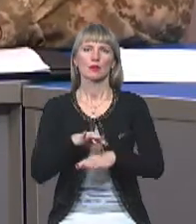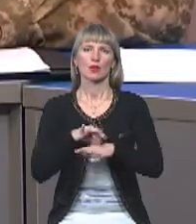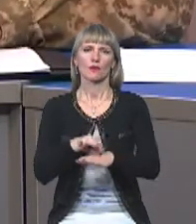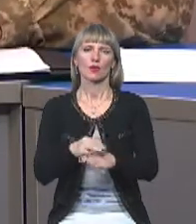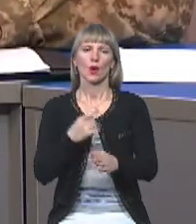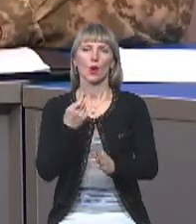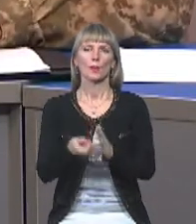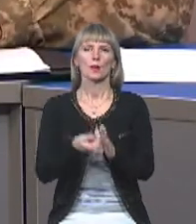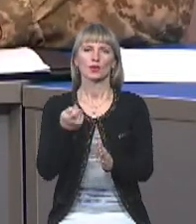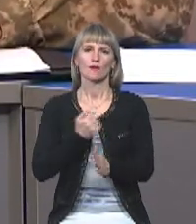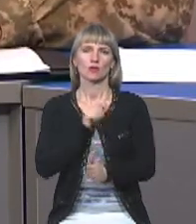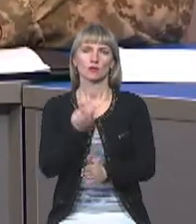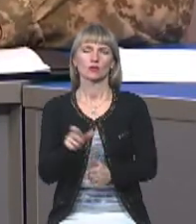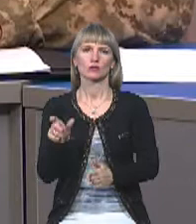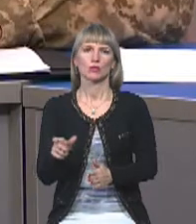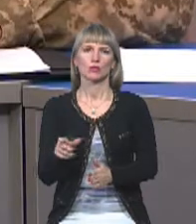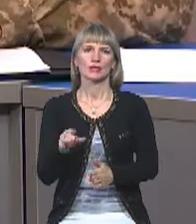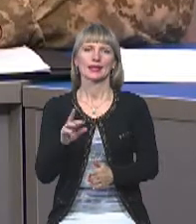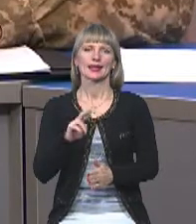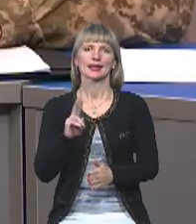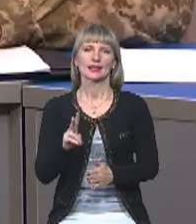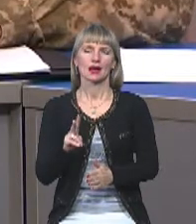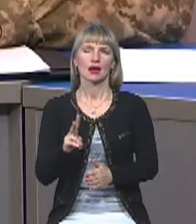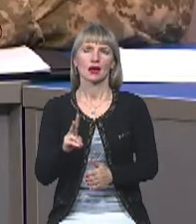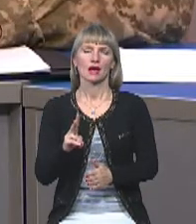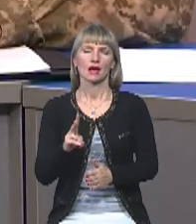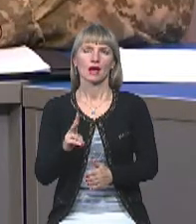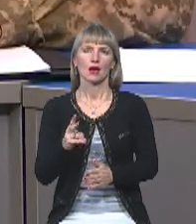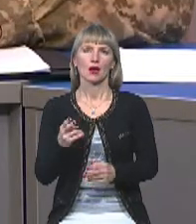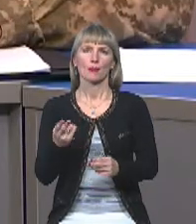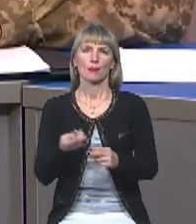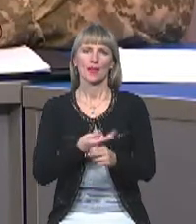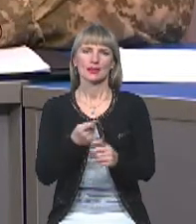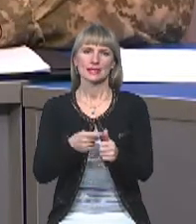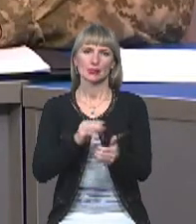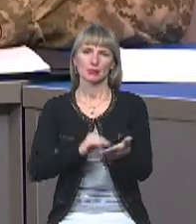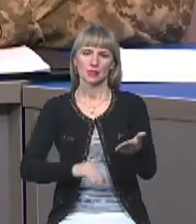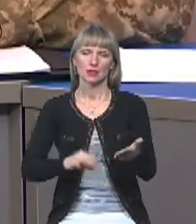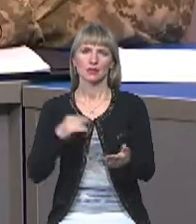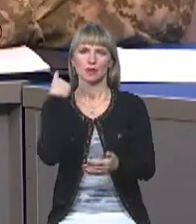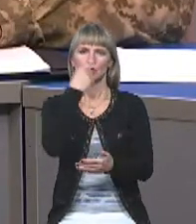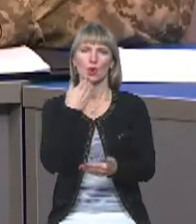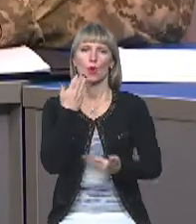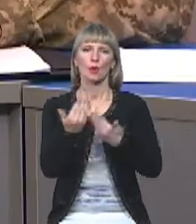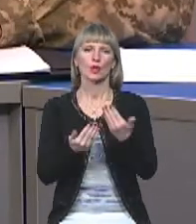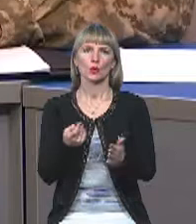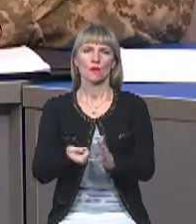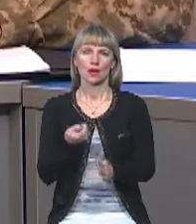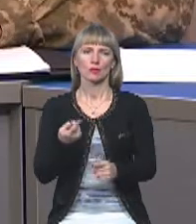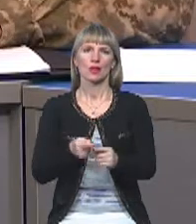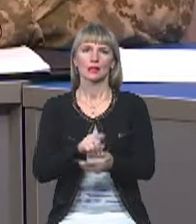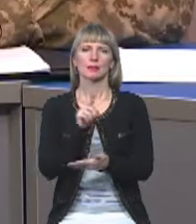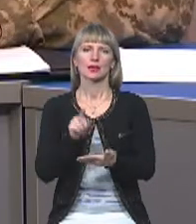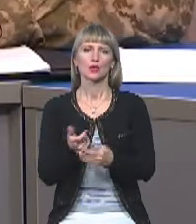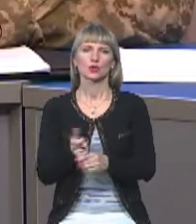проводиться опитування військовослужбовців, як анонімне, так і персональне опитування. Тому ми це